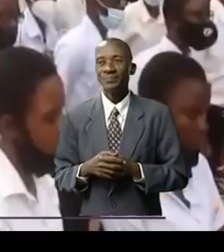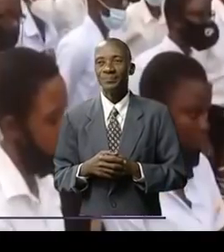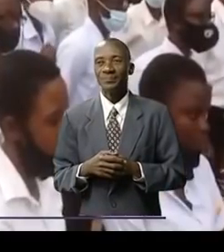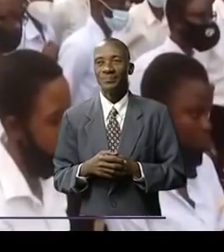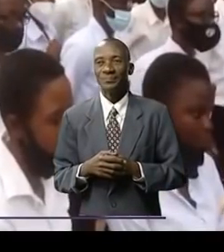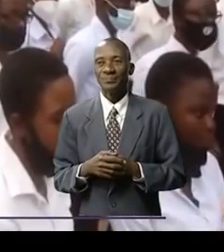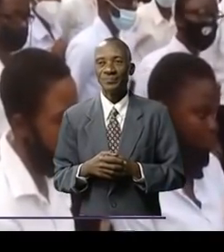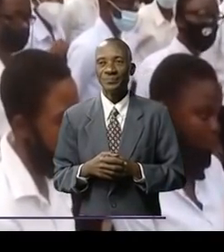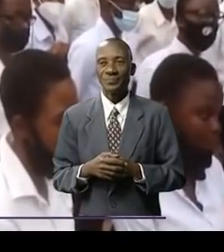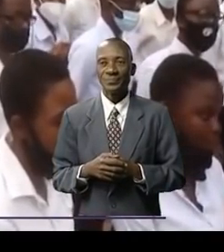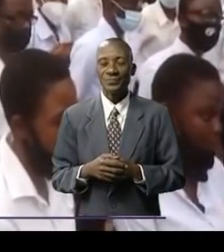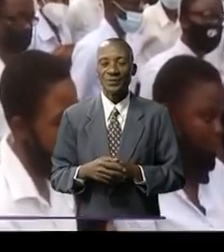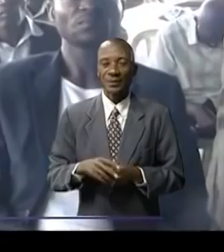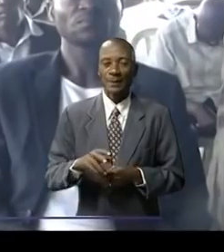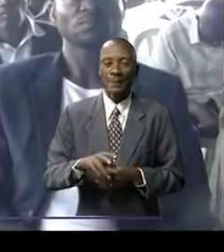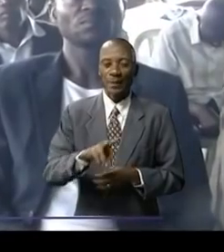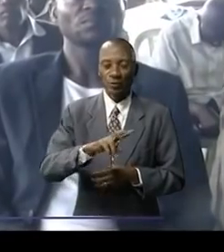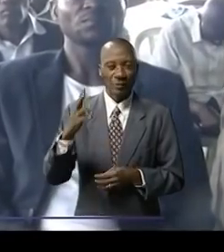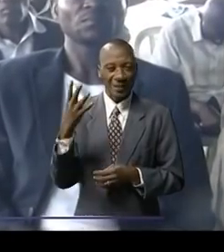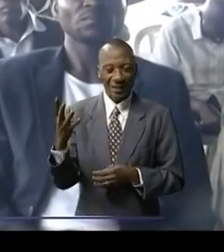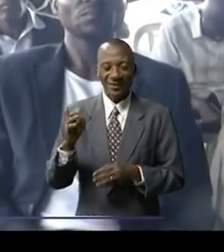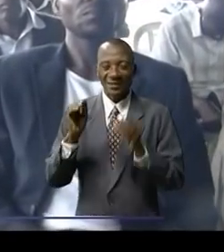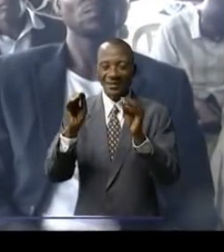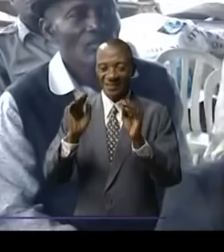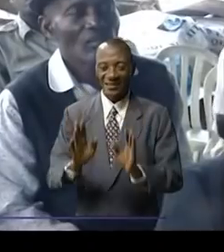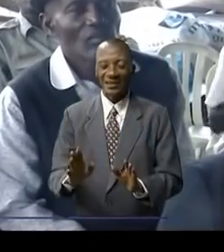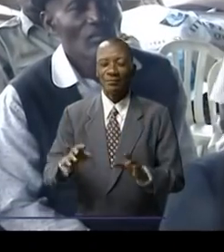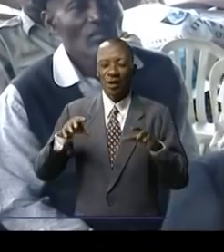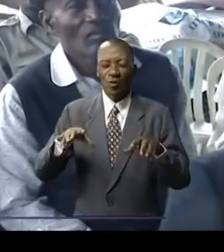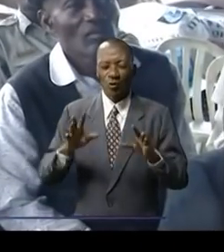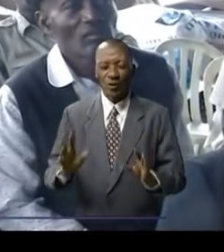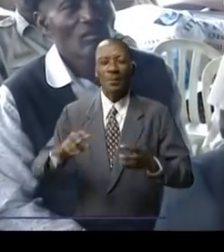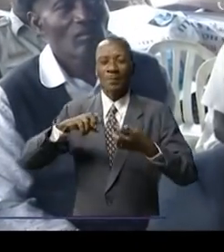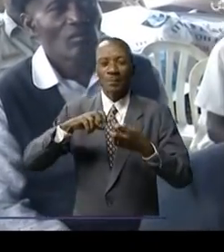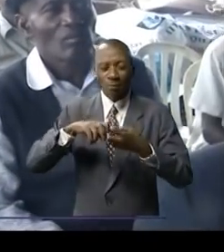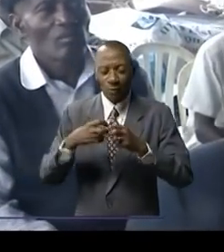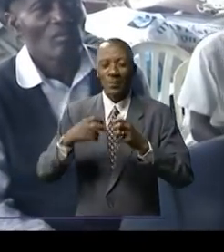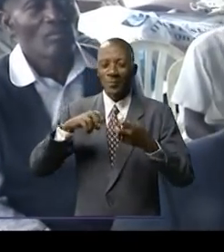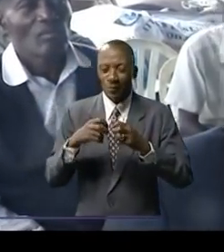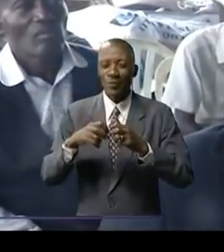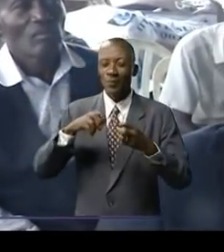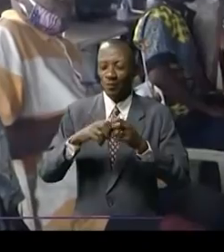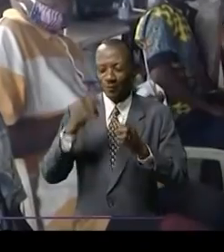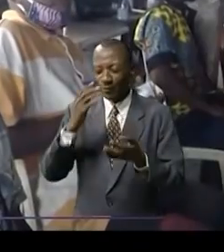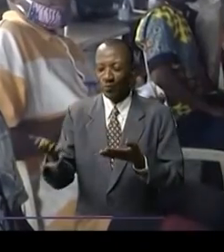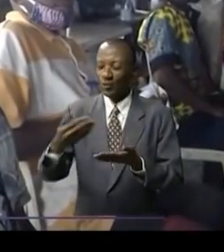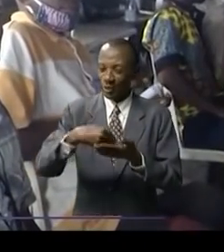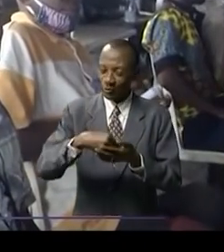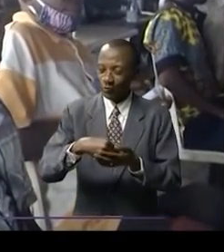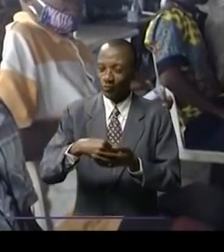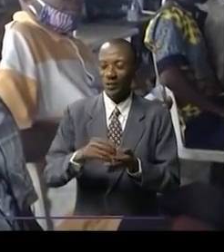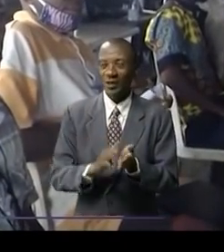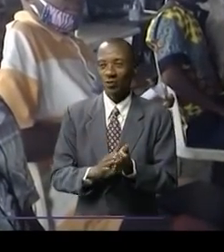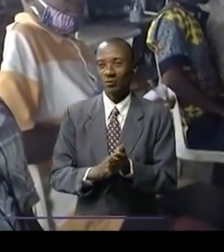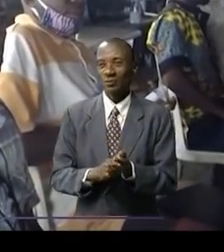depuis 2004. Les enseignants congolais posent toujours des préalables avant la rentrée scolaire. Leurs revendications tournent autour des accords de Mboudi